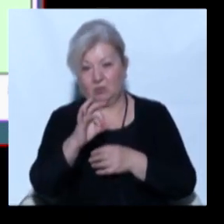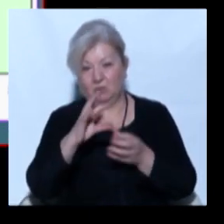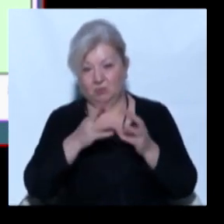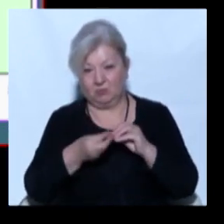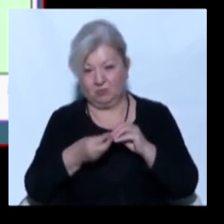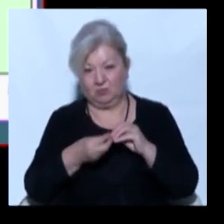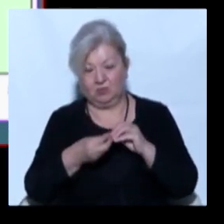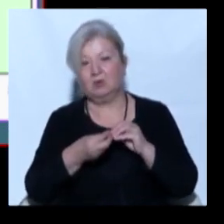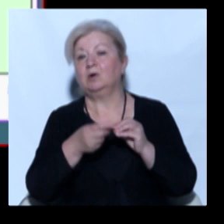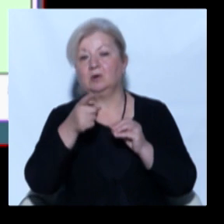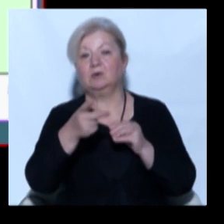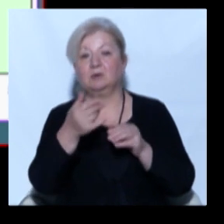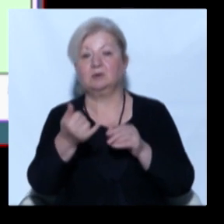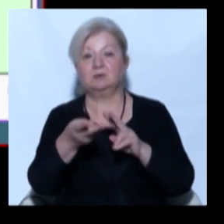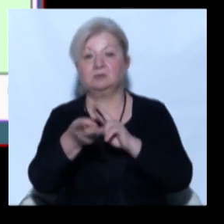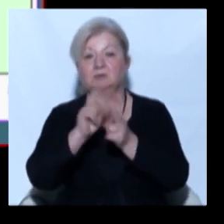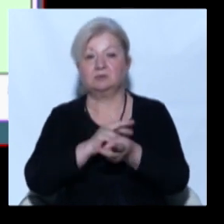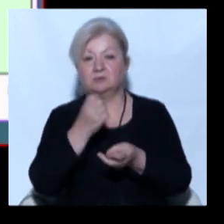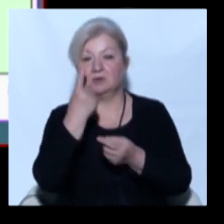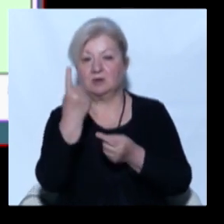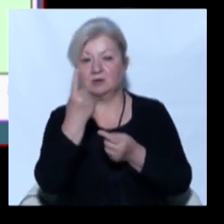განვიხილოთ. შეუცვალოთ ერთ-ერთ ამპლიტუდა.